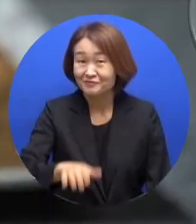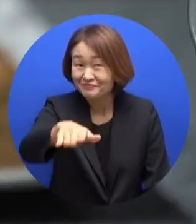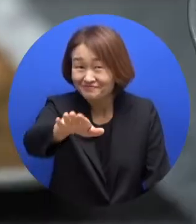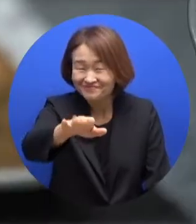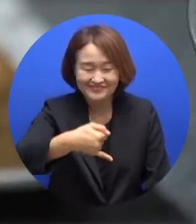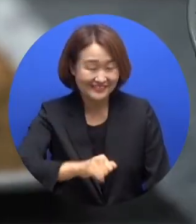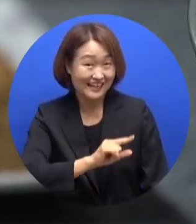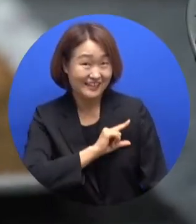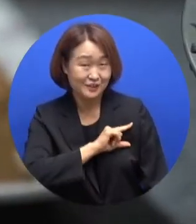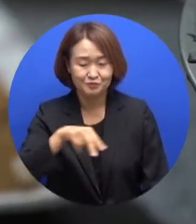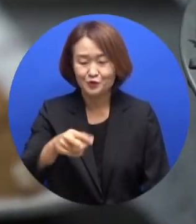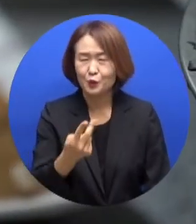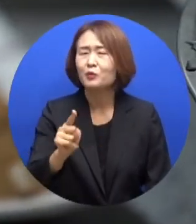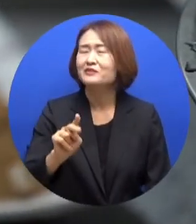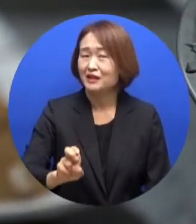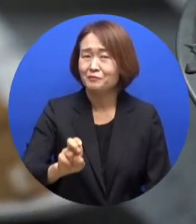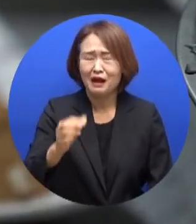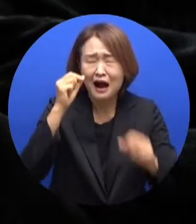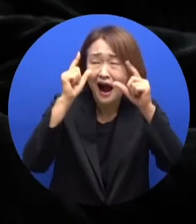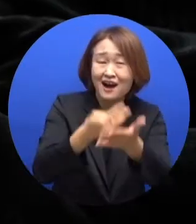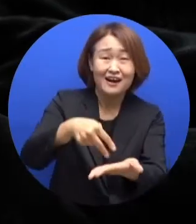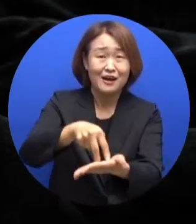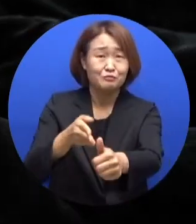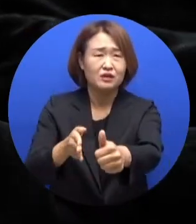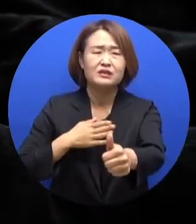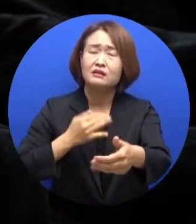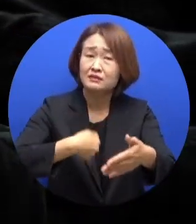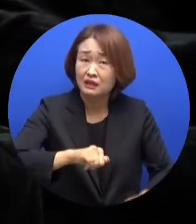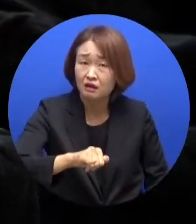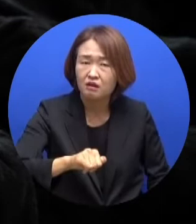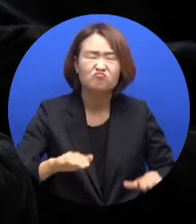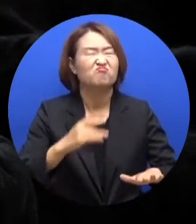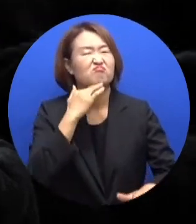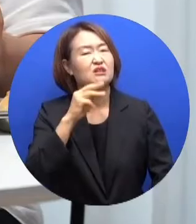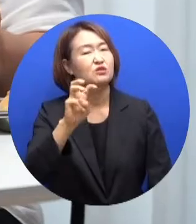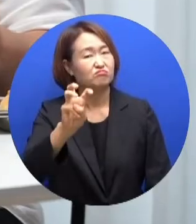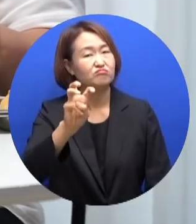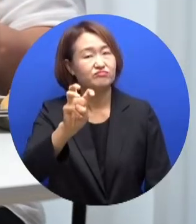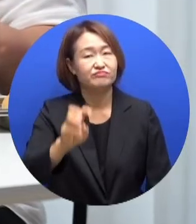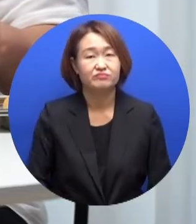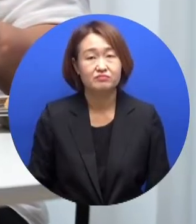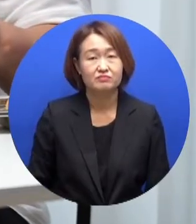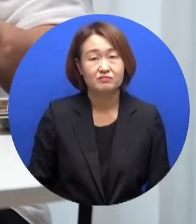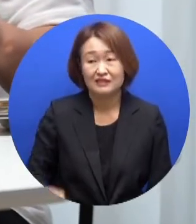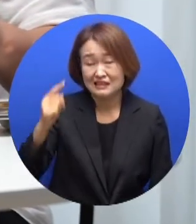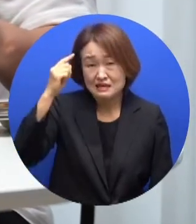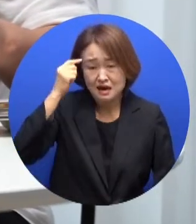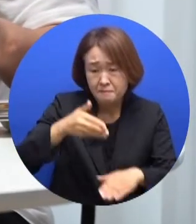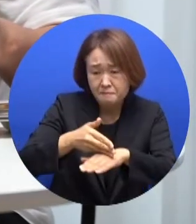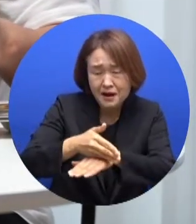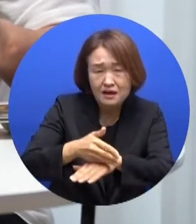소담아, 일어나. 우리 소담이는요, 올해 30살 됐어요.